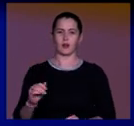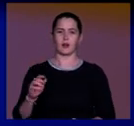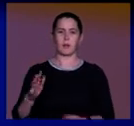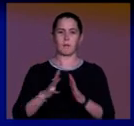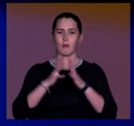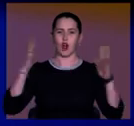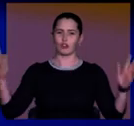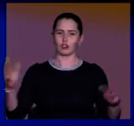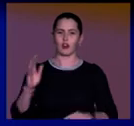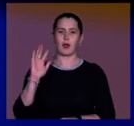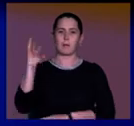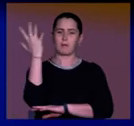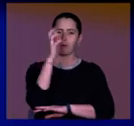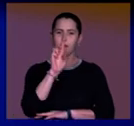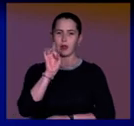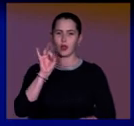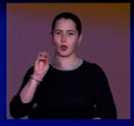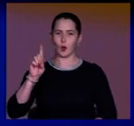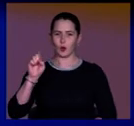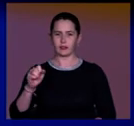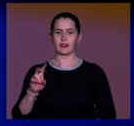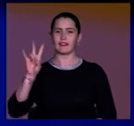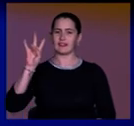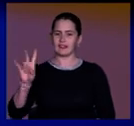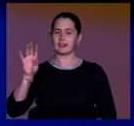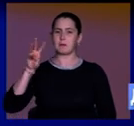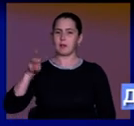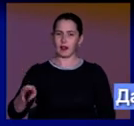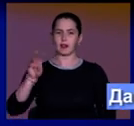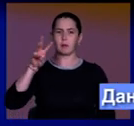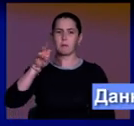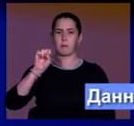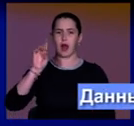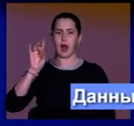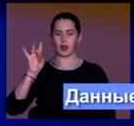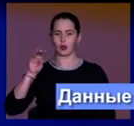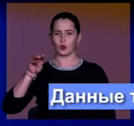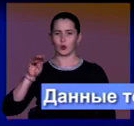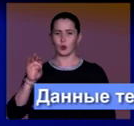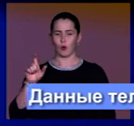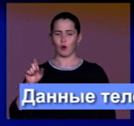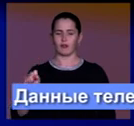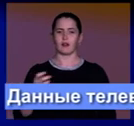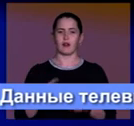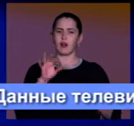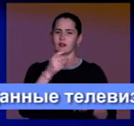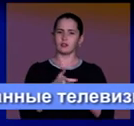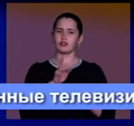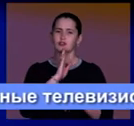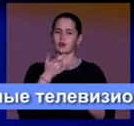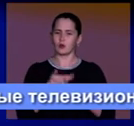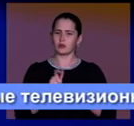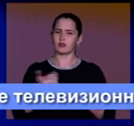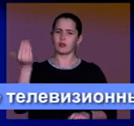береза нины михайловны артёмовой нина михайловна артюхова ребята родилось давно